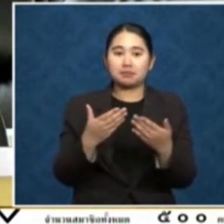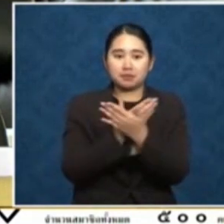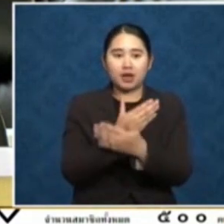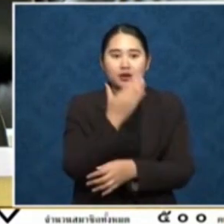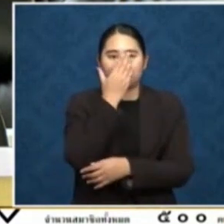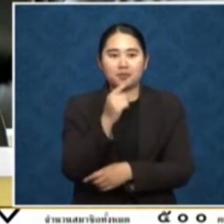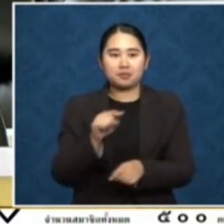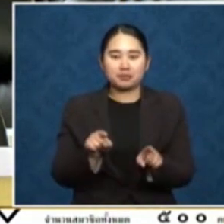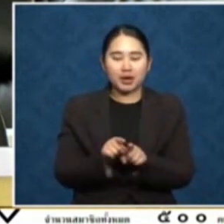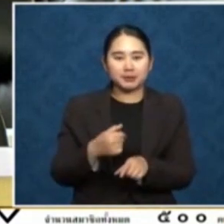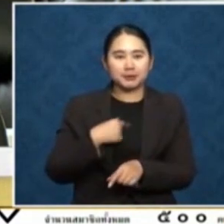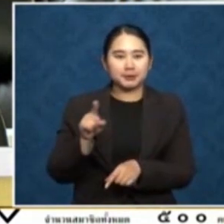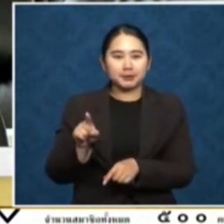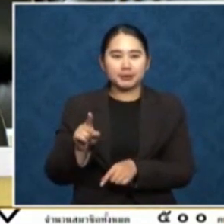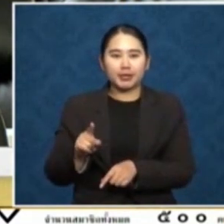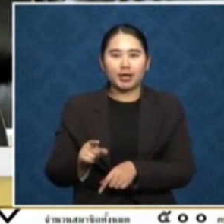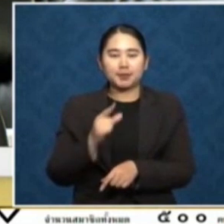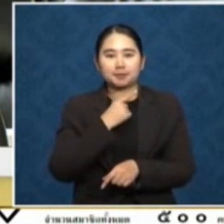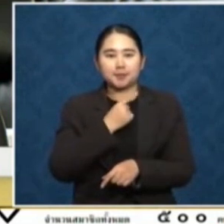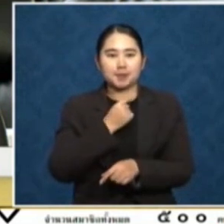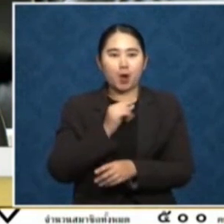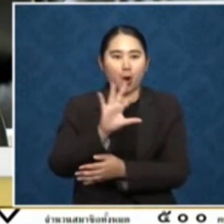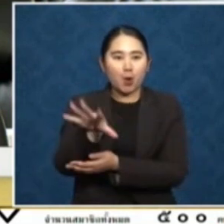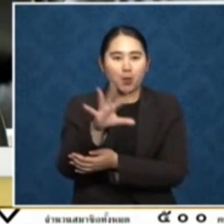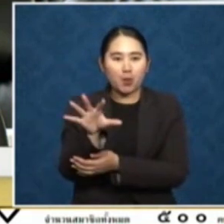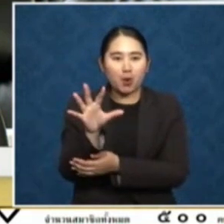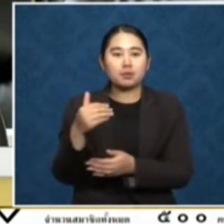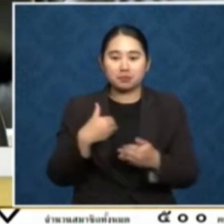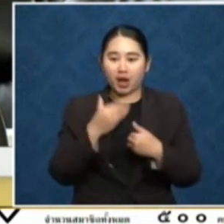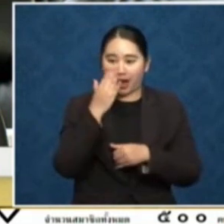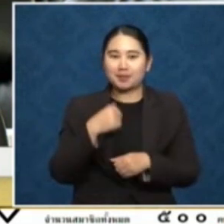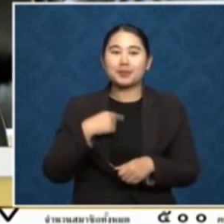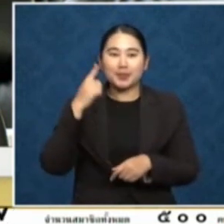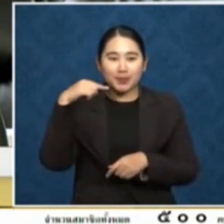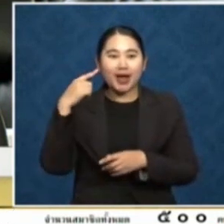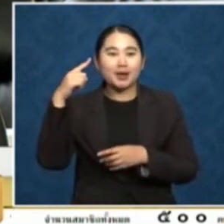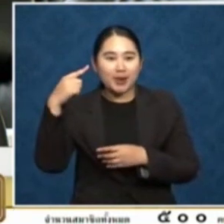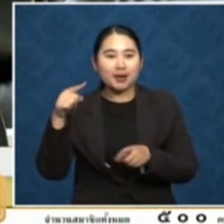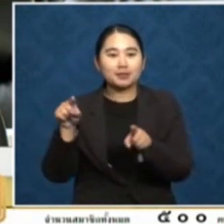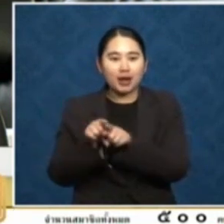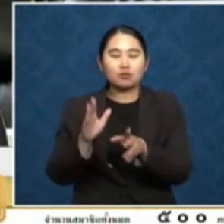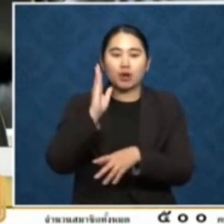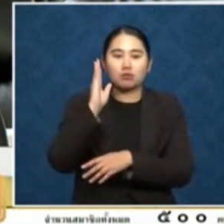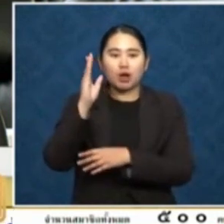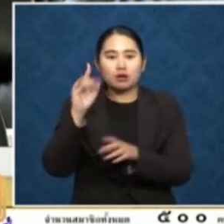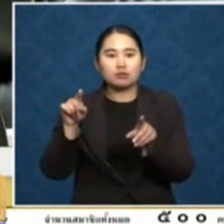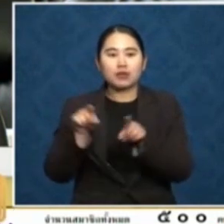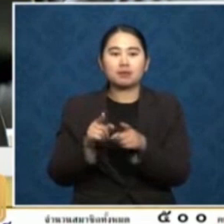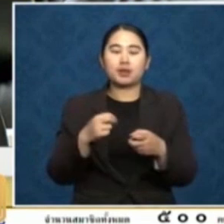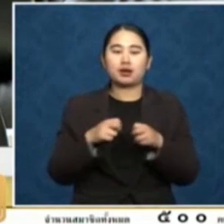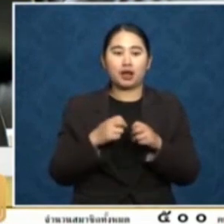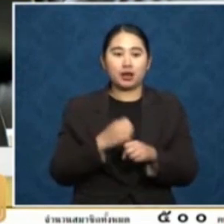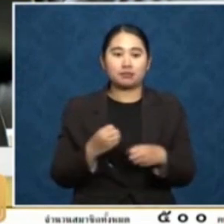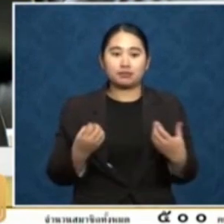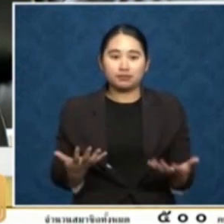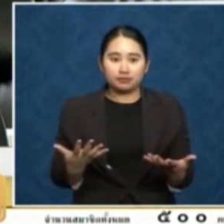พย์หรือเปลี่ยนคำนำหน้านามเพื่อที่จะลวนลามบุคคลอีกเพศหนึ่งโดยหลอกว่าเป็นเพศ